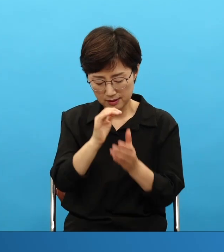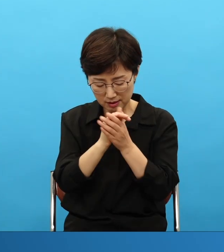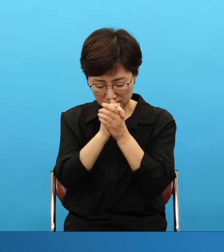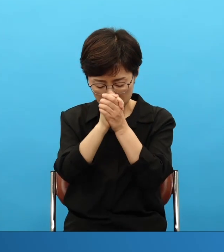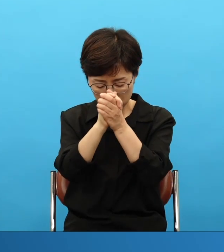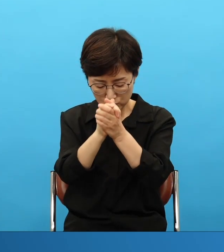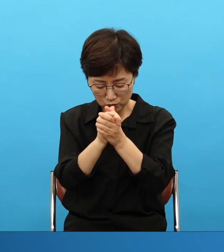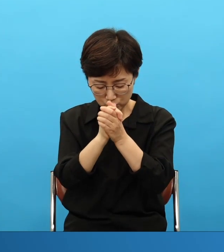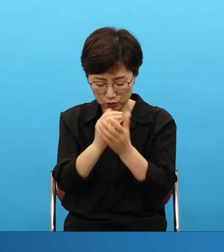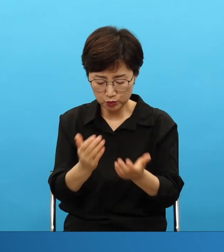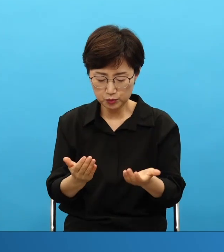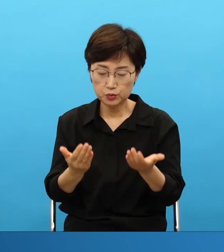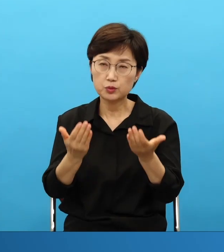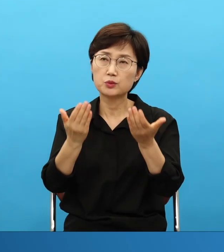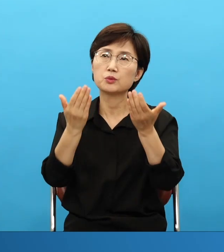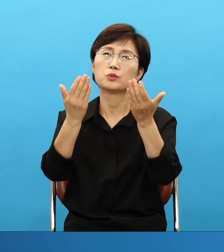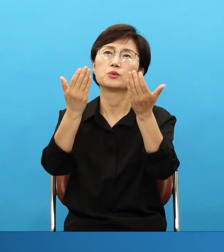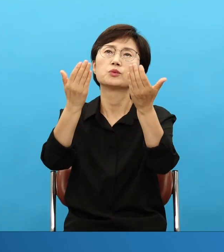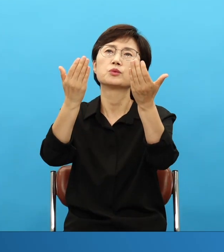의를